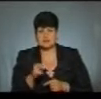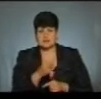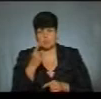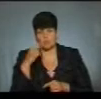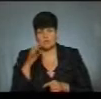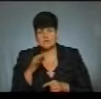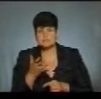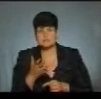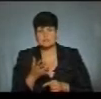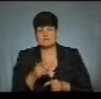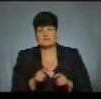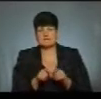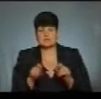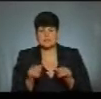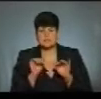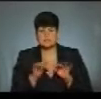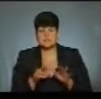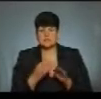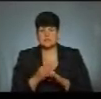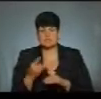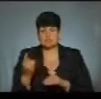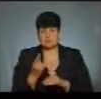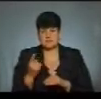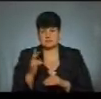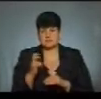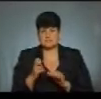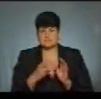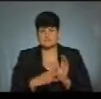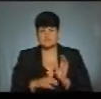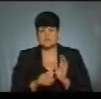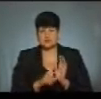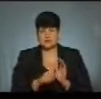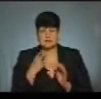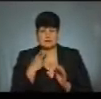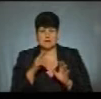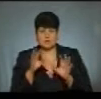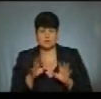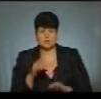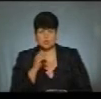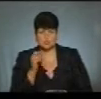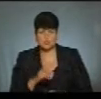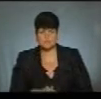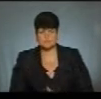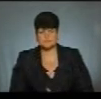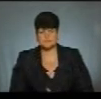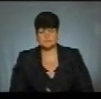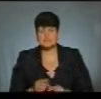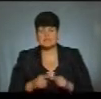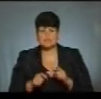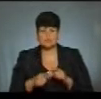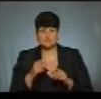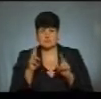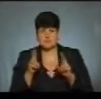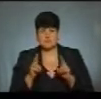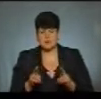Крета. В поліції відкрили справу за частиною 1 статті 286 Кримінального кодексу України. Це порушення правил